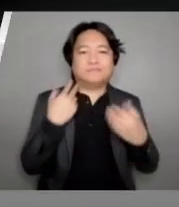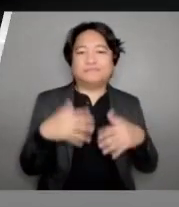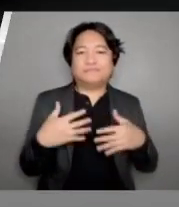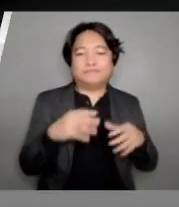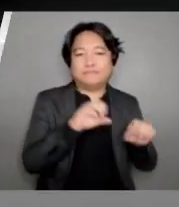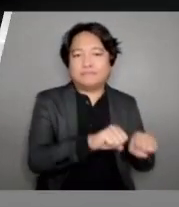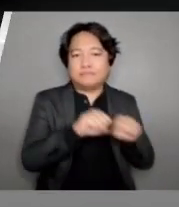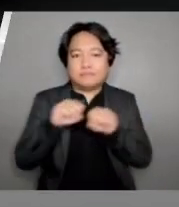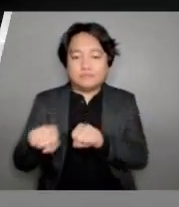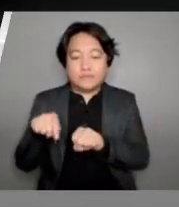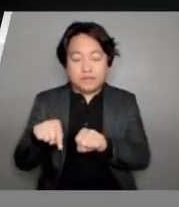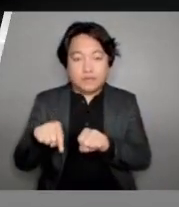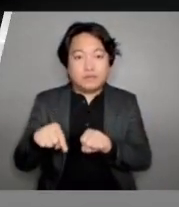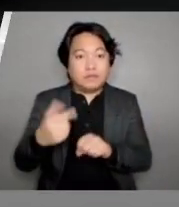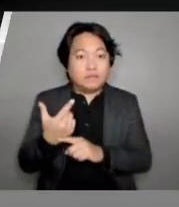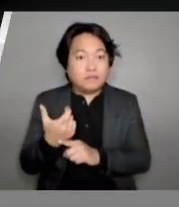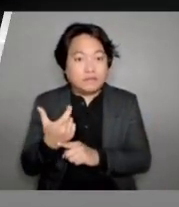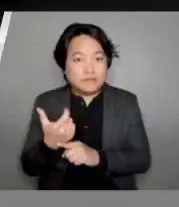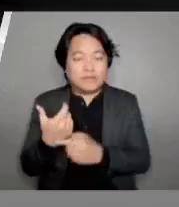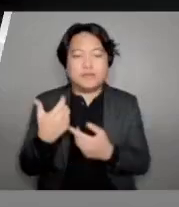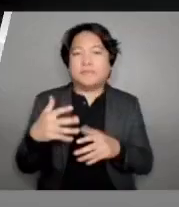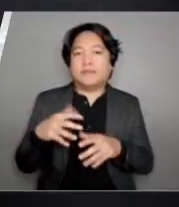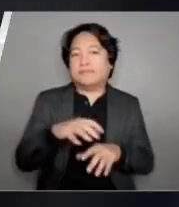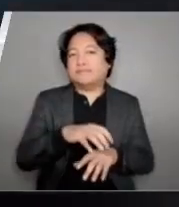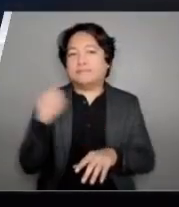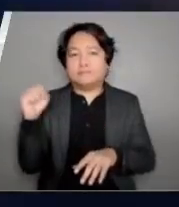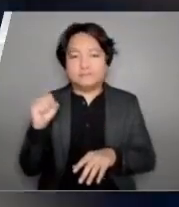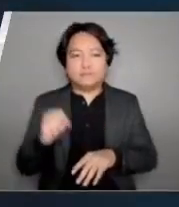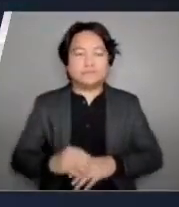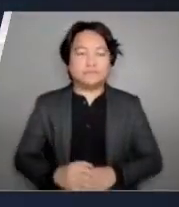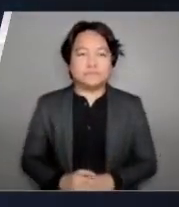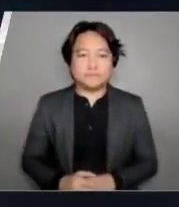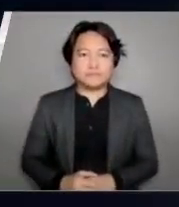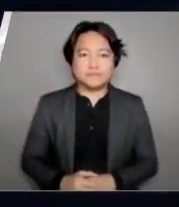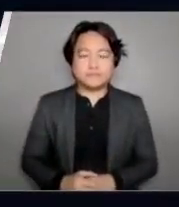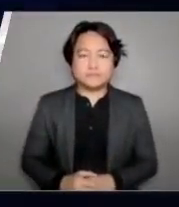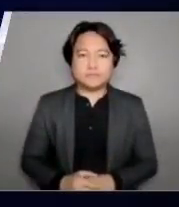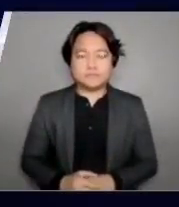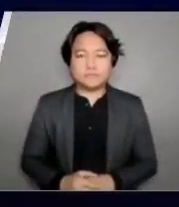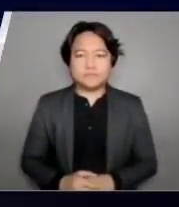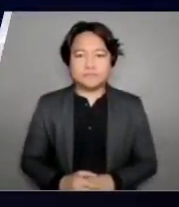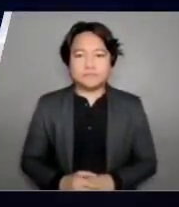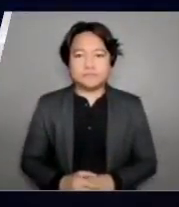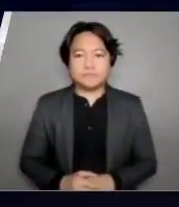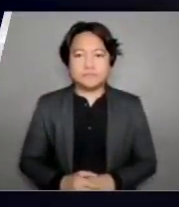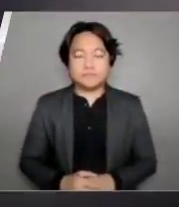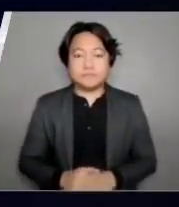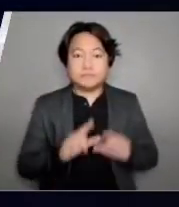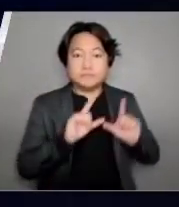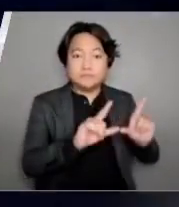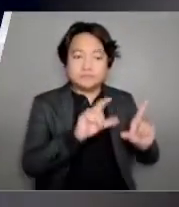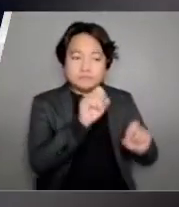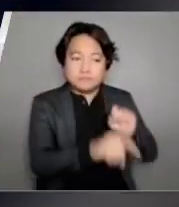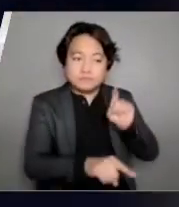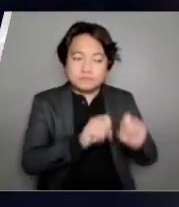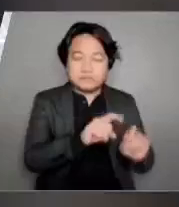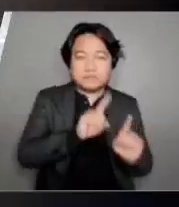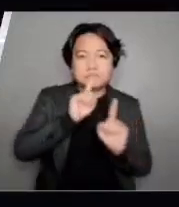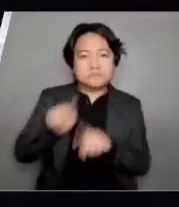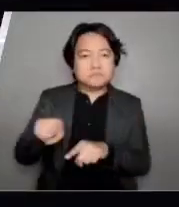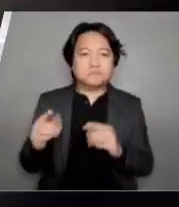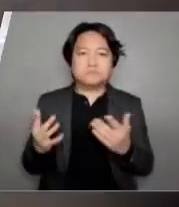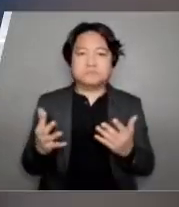itong nahuling baril sa kanya. And of course, yung hand grenade. Tumanging magbigay ng pahayag ang suspect na mahaharap sa reklamong paglabag